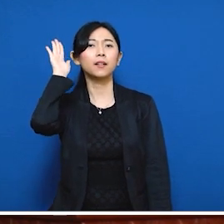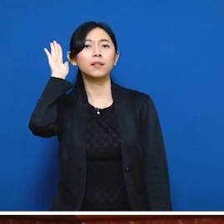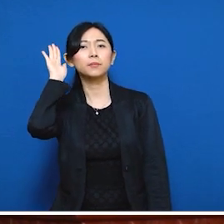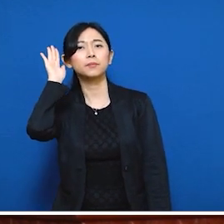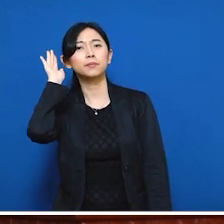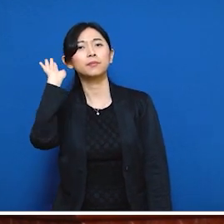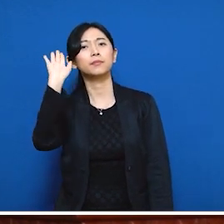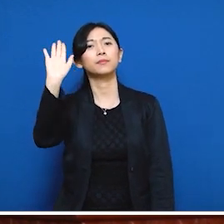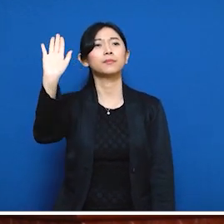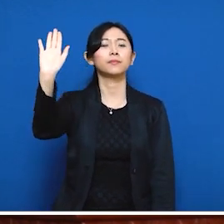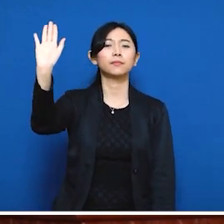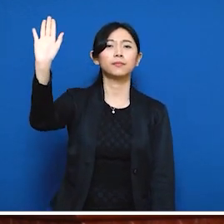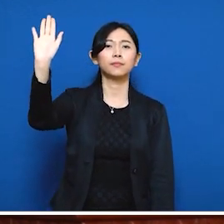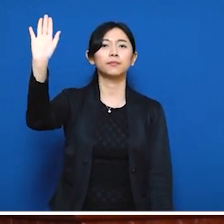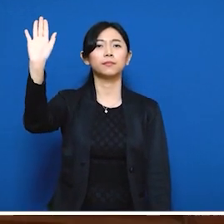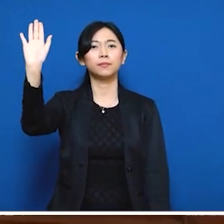mendengarmu.